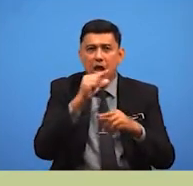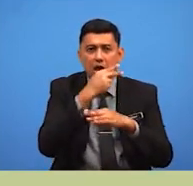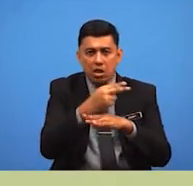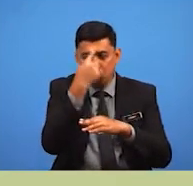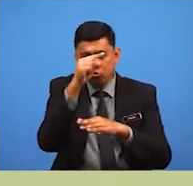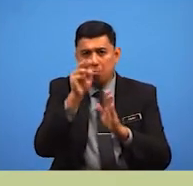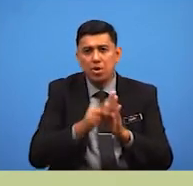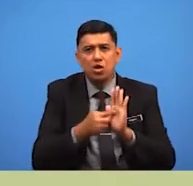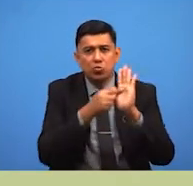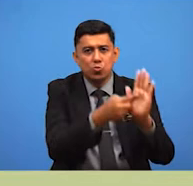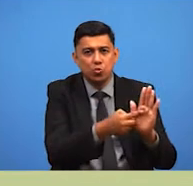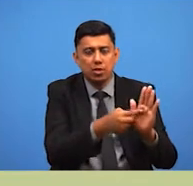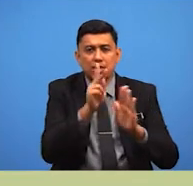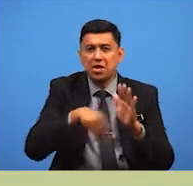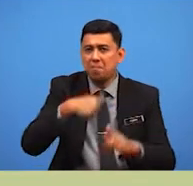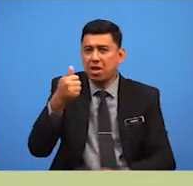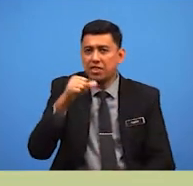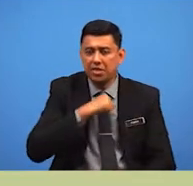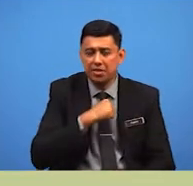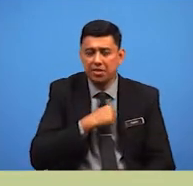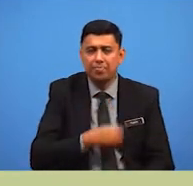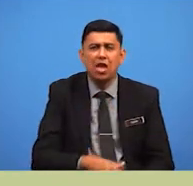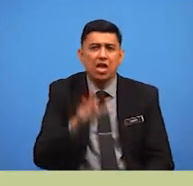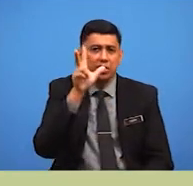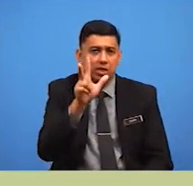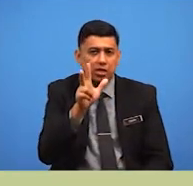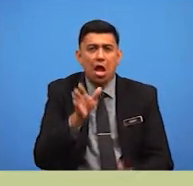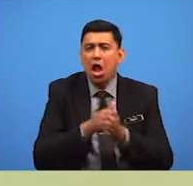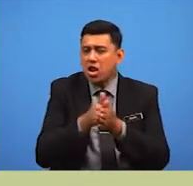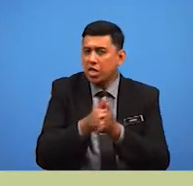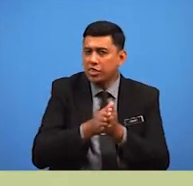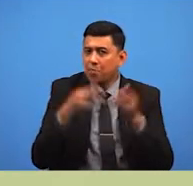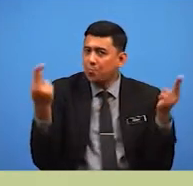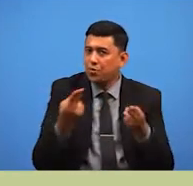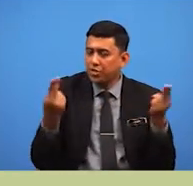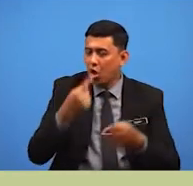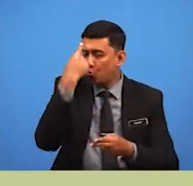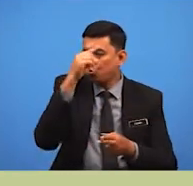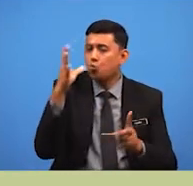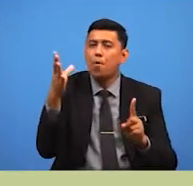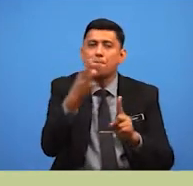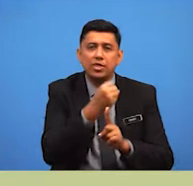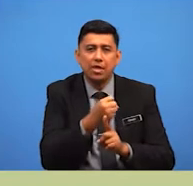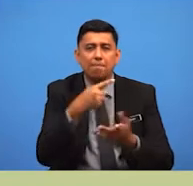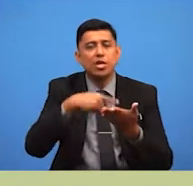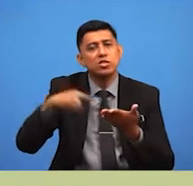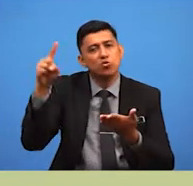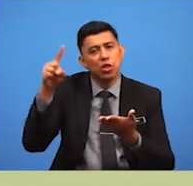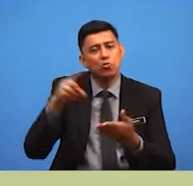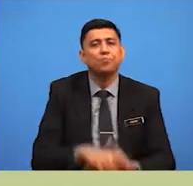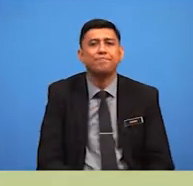diri. Persoalan yang ketiga ialah, rajin berusaha untuk mencapai sesuatu.